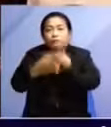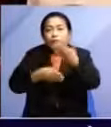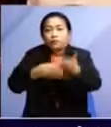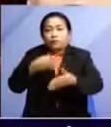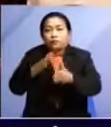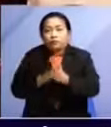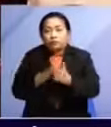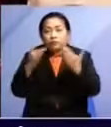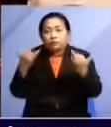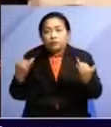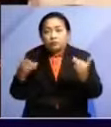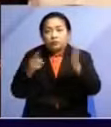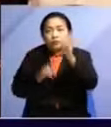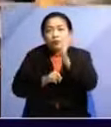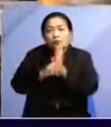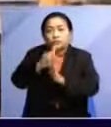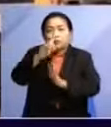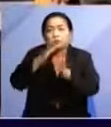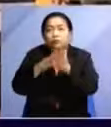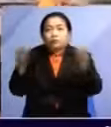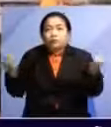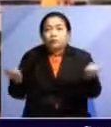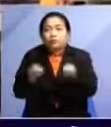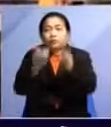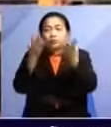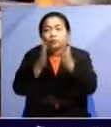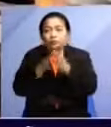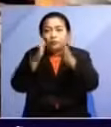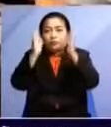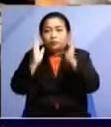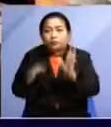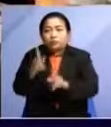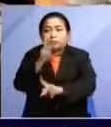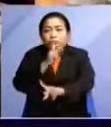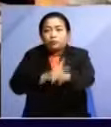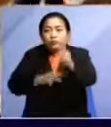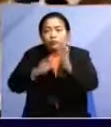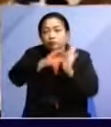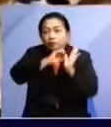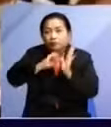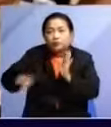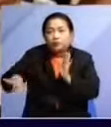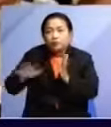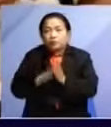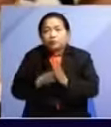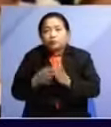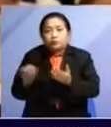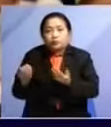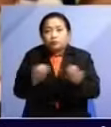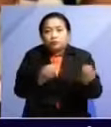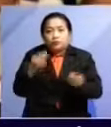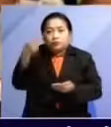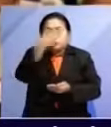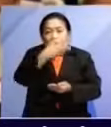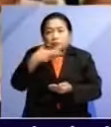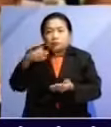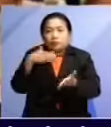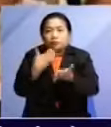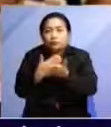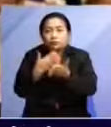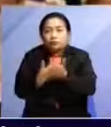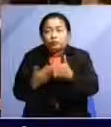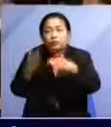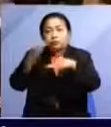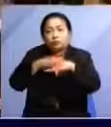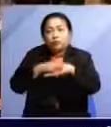ผู้สูงอายุโดยตรงจะเห็นว่าถูกทอดทิ้งให้อยู่บ้านเพียงลำพังขาดการดูแลจากลูกหลานไม่มีรายได้เพียงพอต่อ